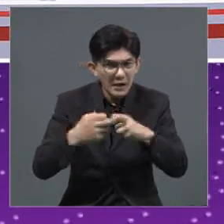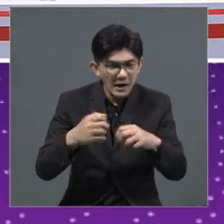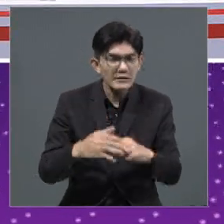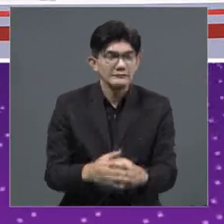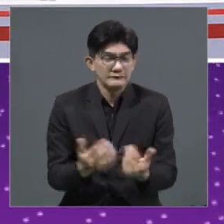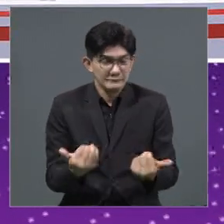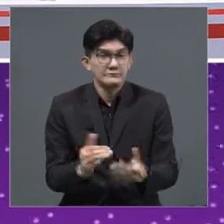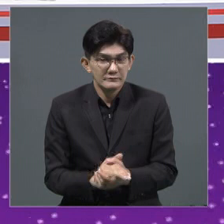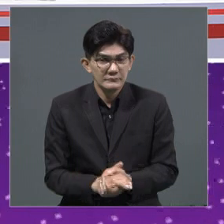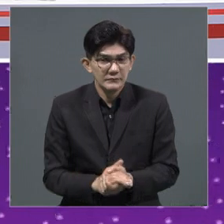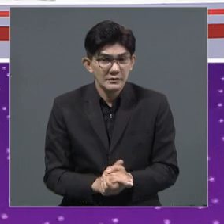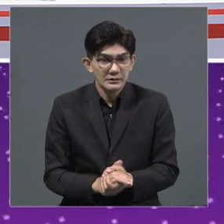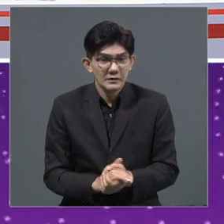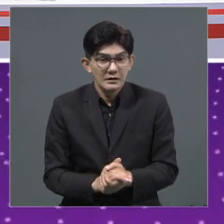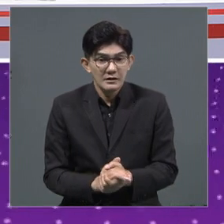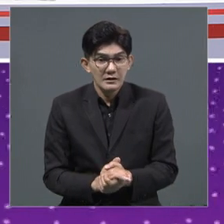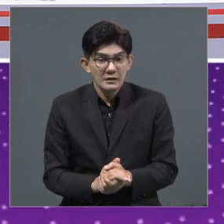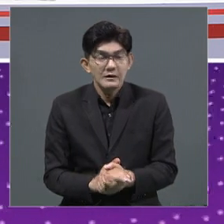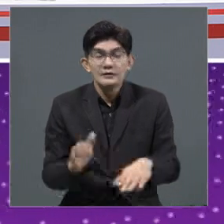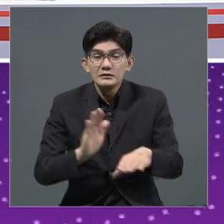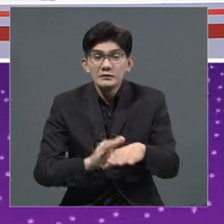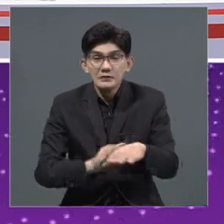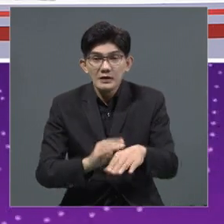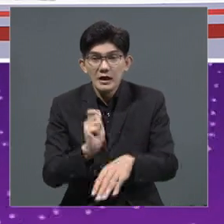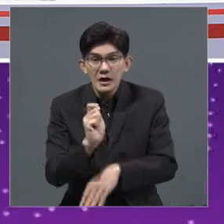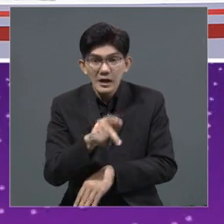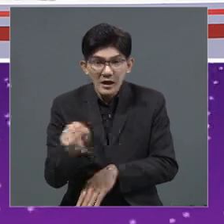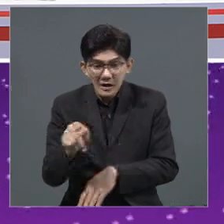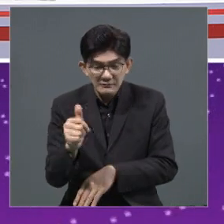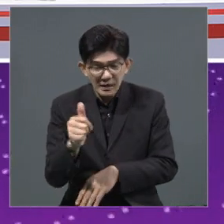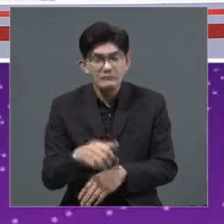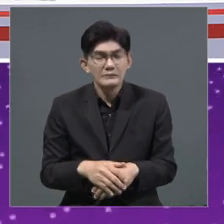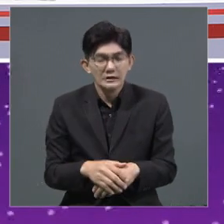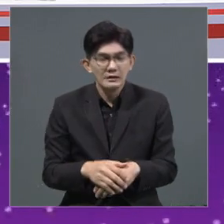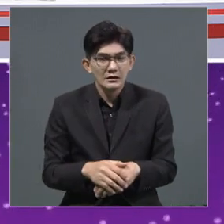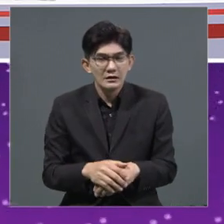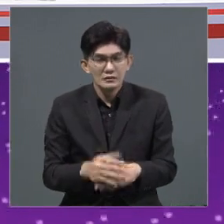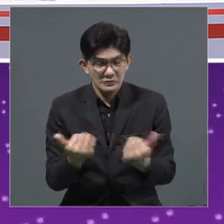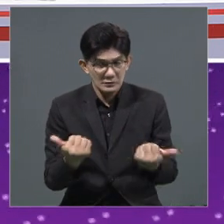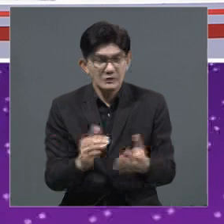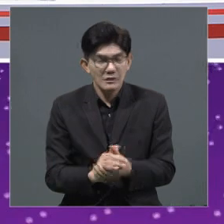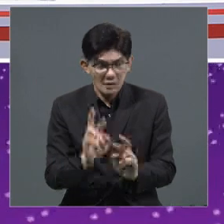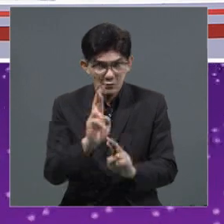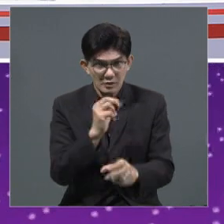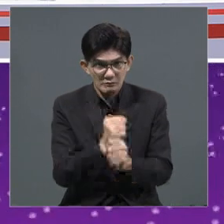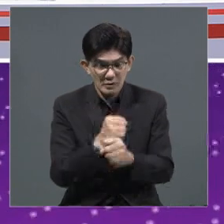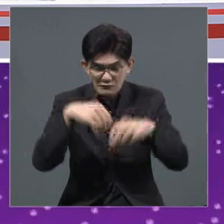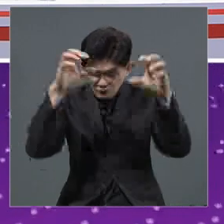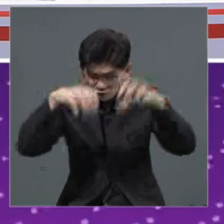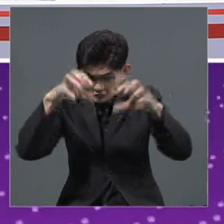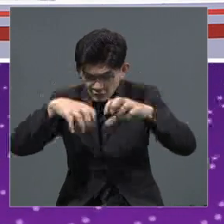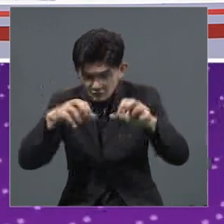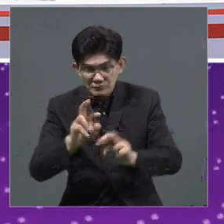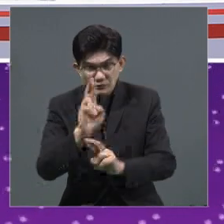บรรเทาสาธารณภัยเนี่ยเปิดใช้ระบบแจ้งเตือนภัยล่วงหน้าผ่านทาง SMSในช่วงนี้นี่แหละที่เฝ้าระวังฝนตกหนักจาก